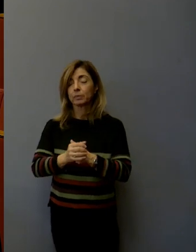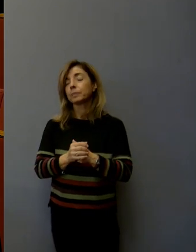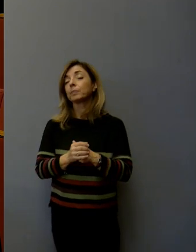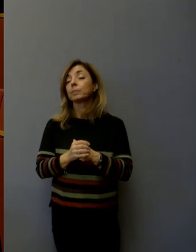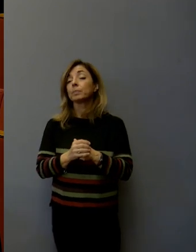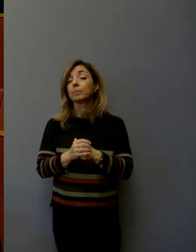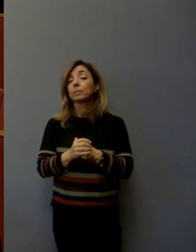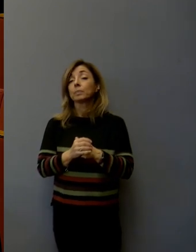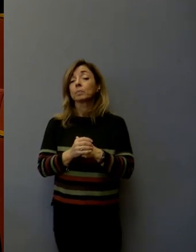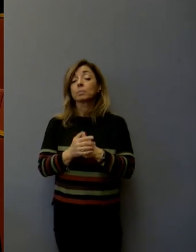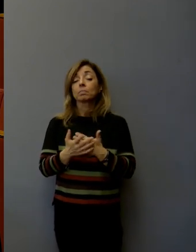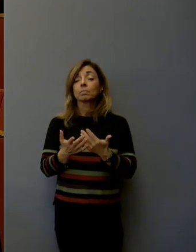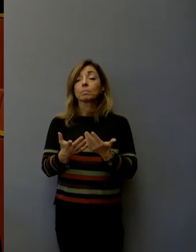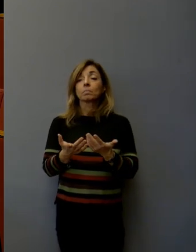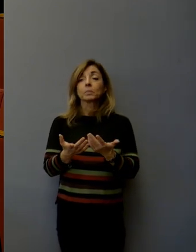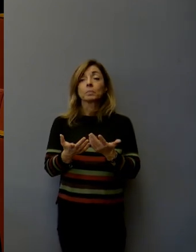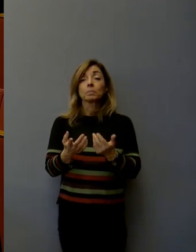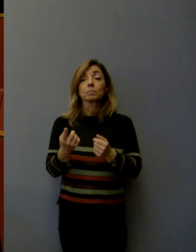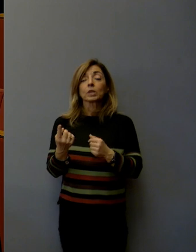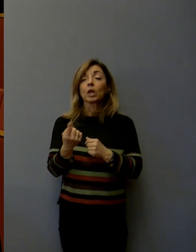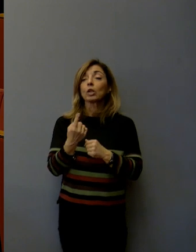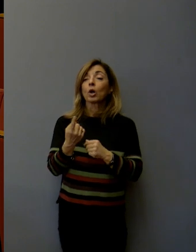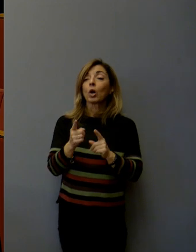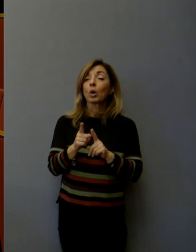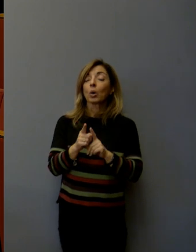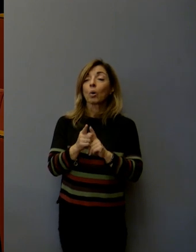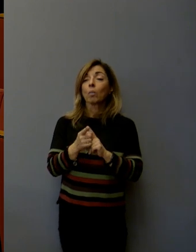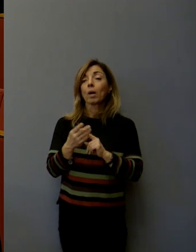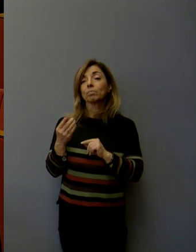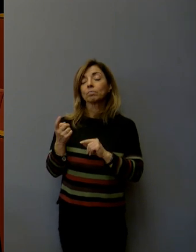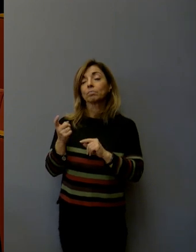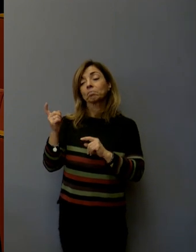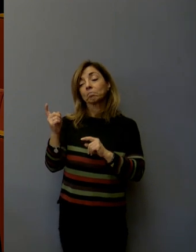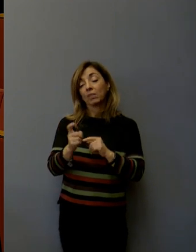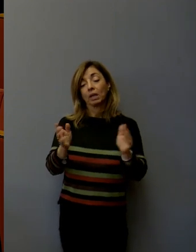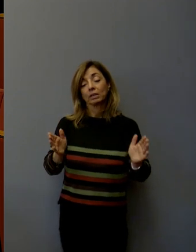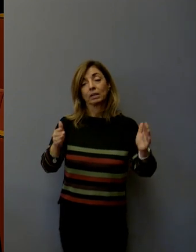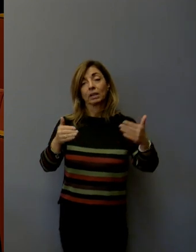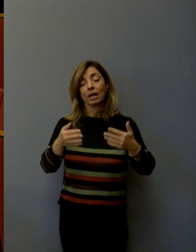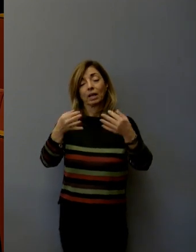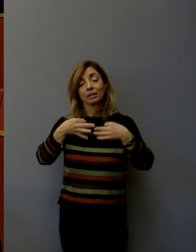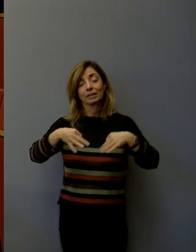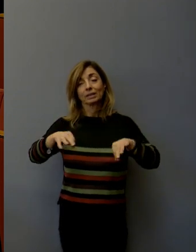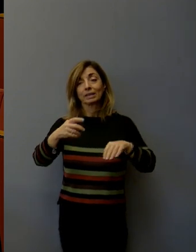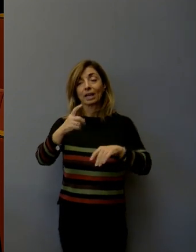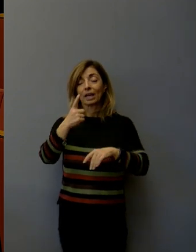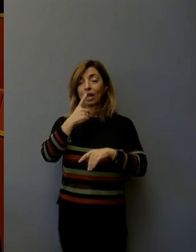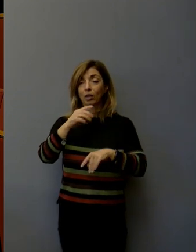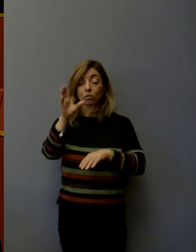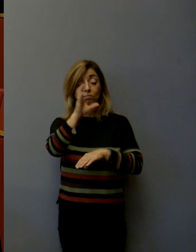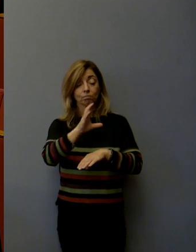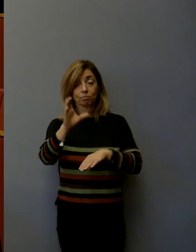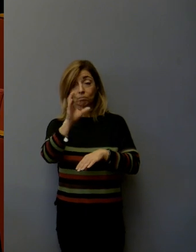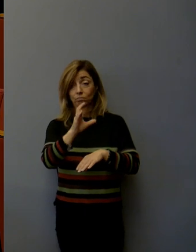che non è solo la visita alla sala rossa quindi non è solo la visita questo tipo